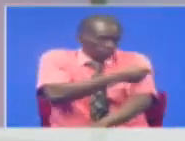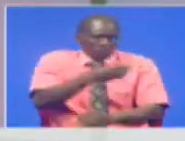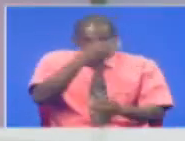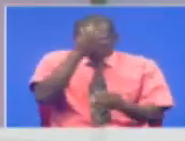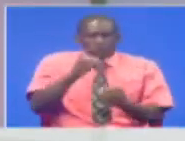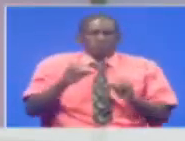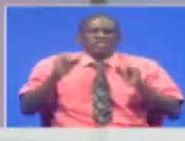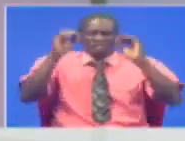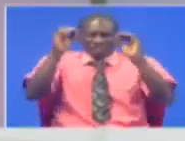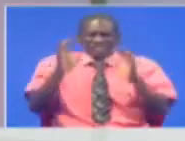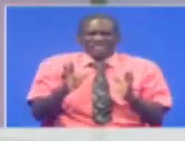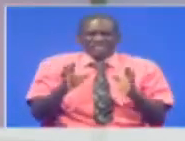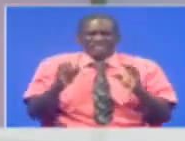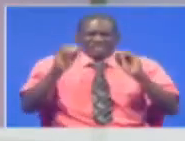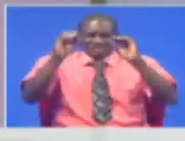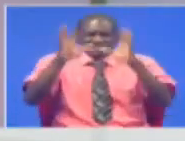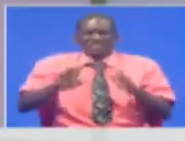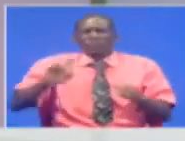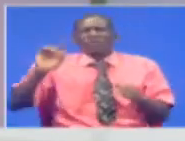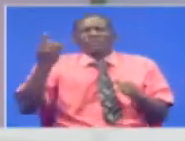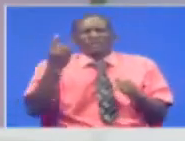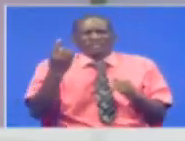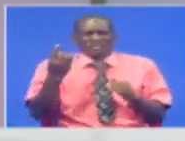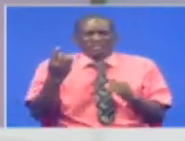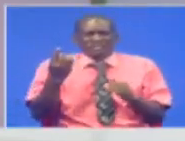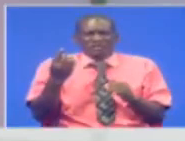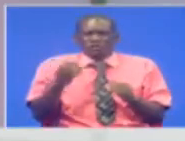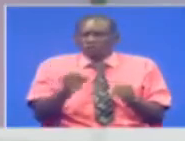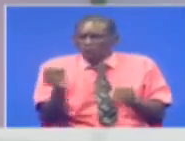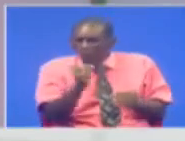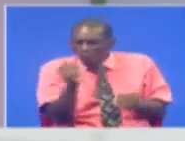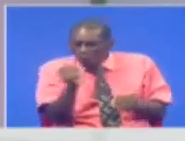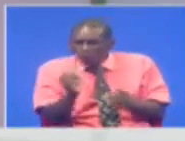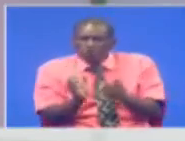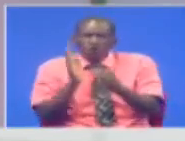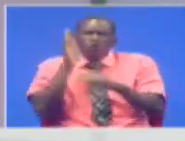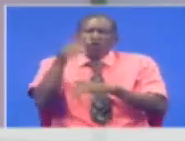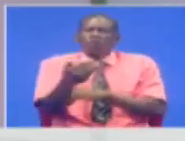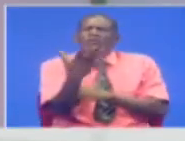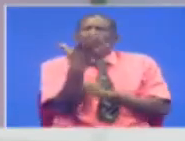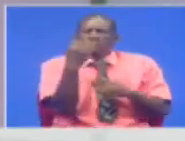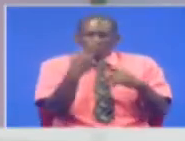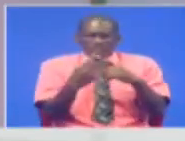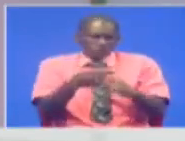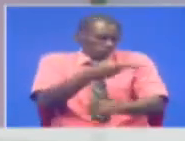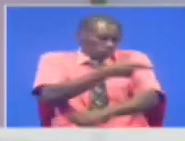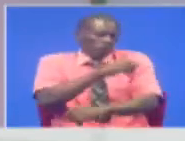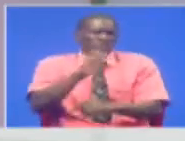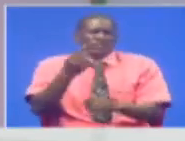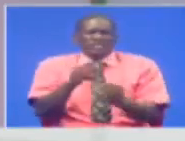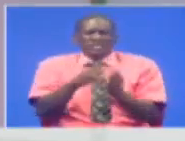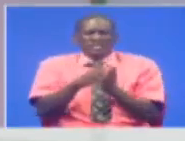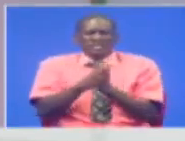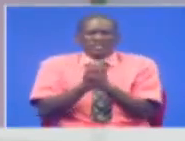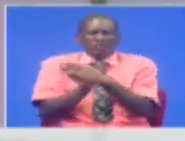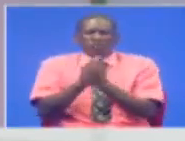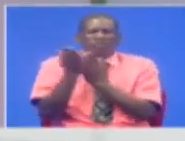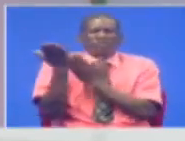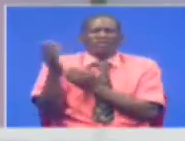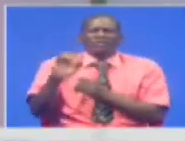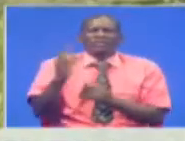walimu wa kwanza kupewa watakuwa wa umri zaidi ya miaka 50. Mtazamaji, tupata taarifa hiyo ya Helen Haura kwanza.